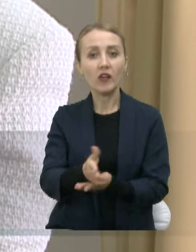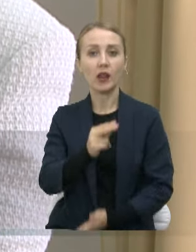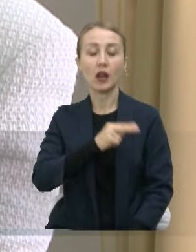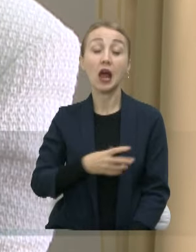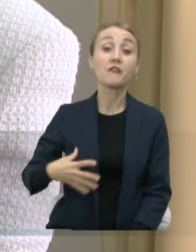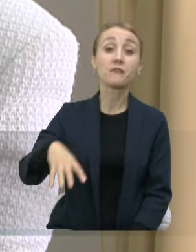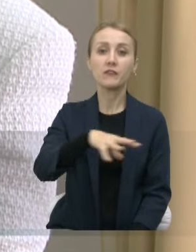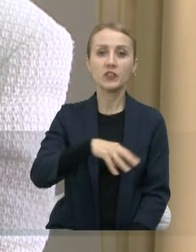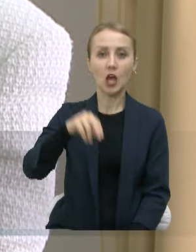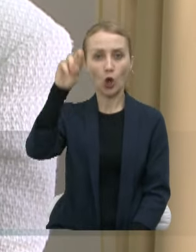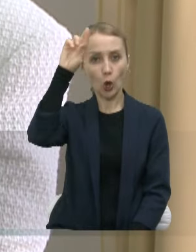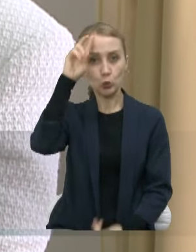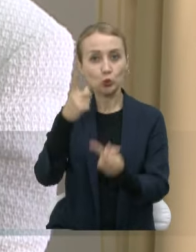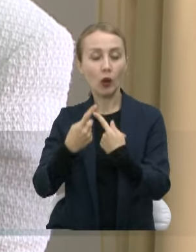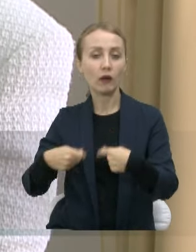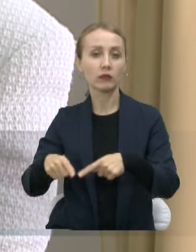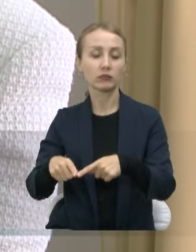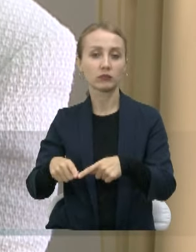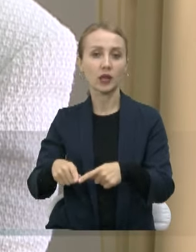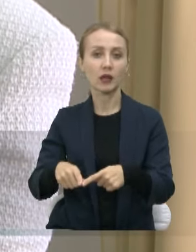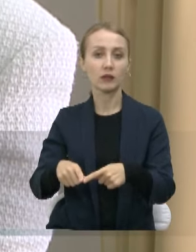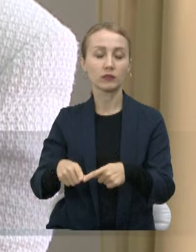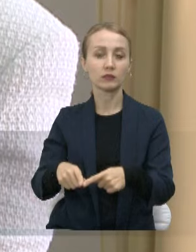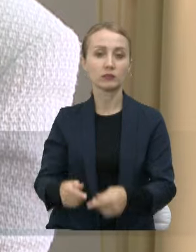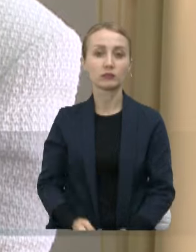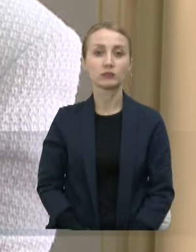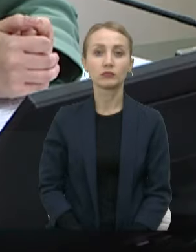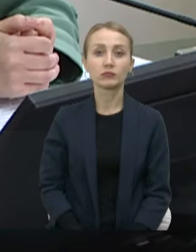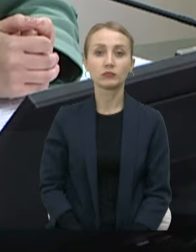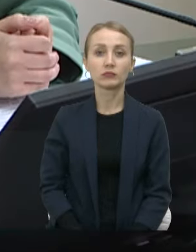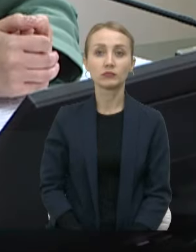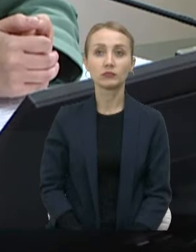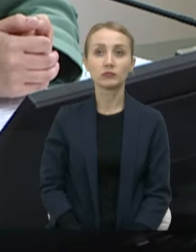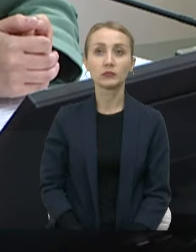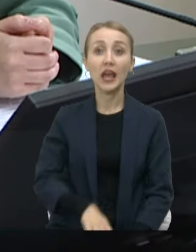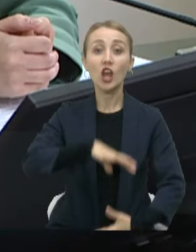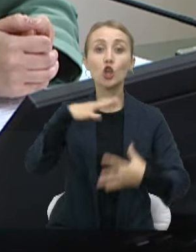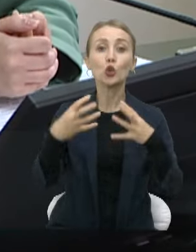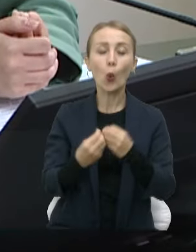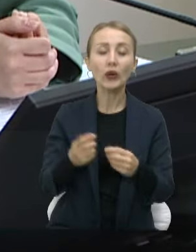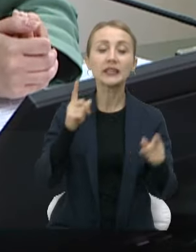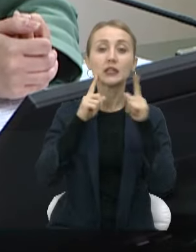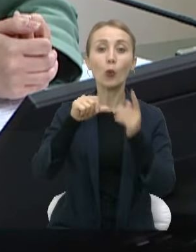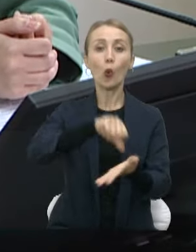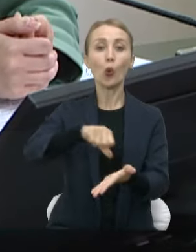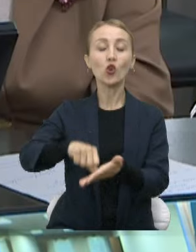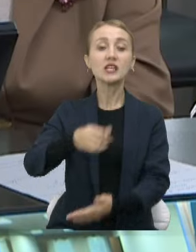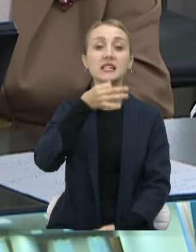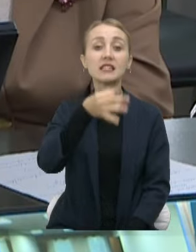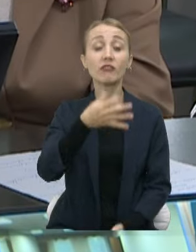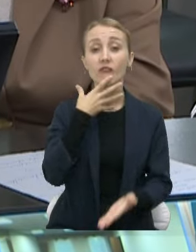всех государственных органов и субъектов квазигосударственного сектора. По итогам заседания участники поделились